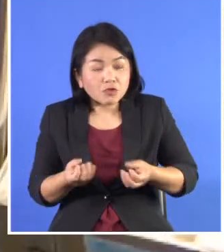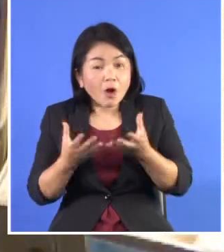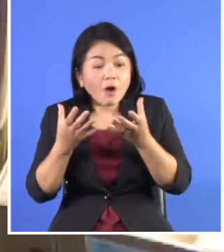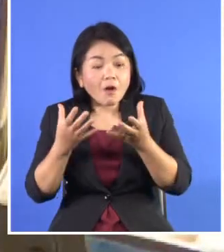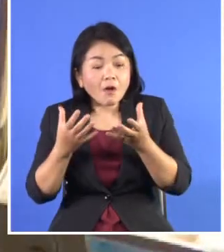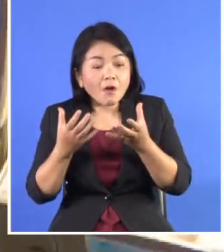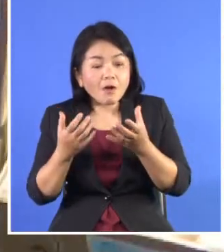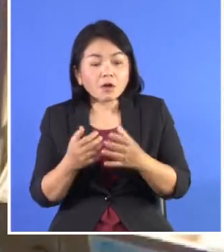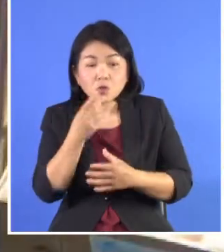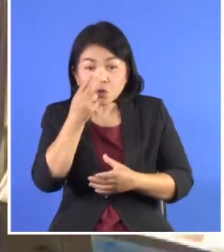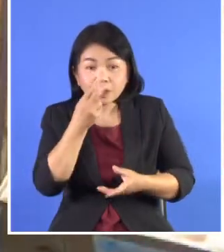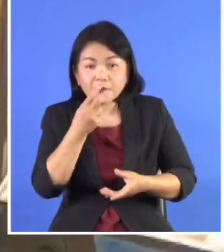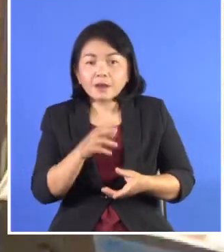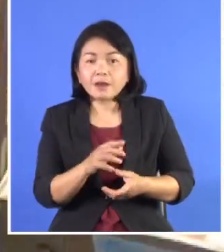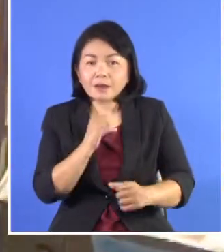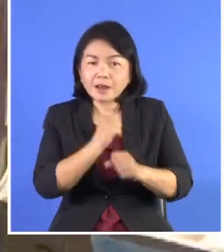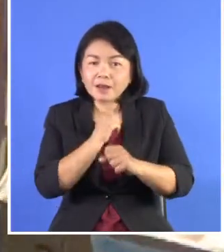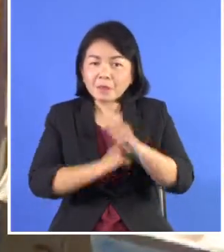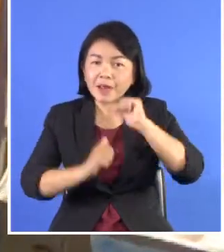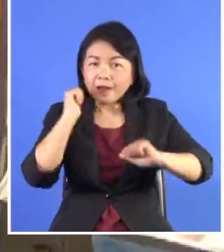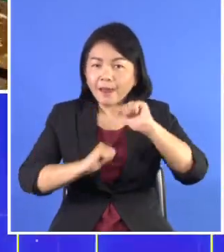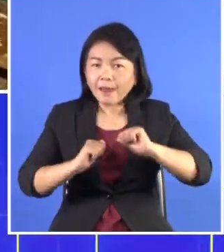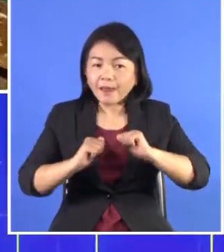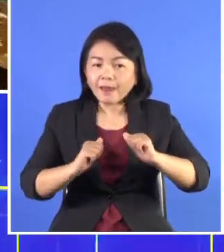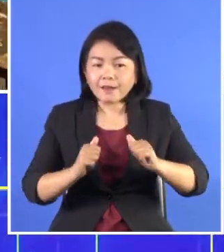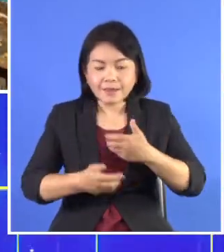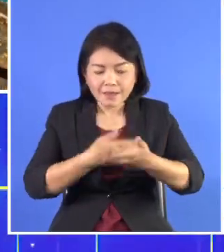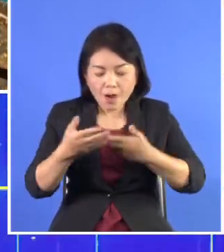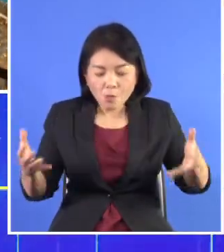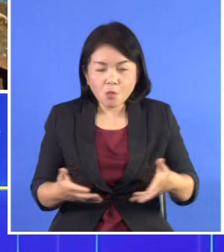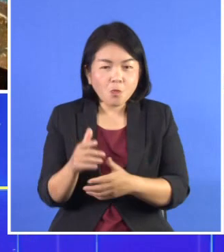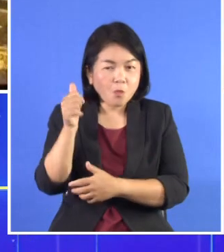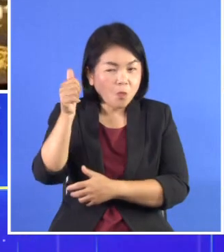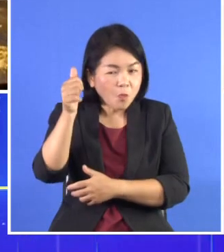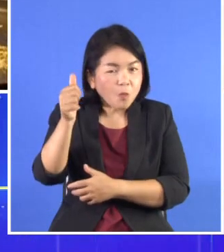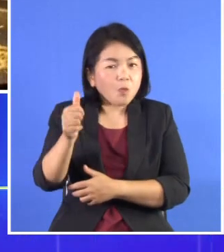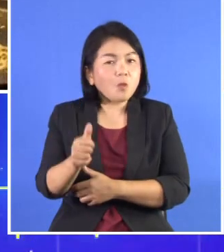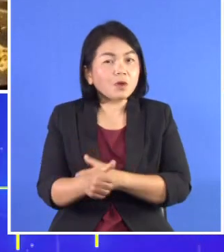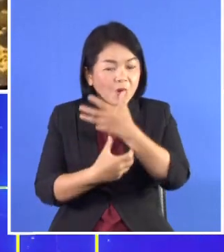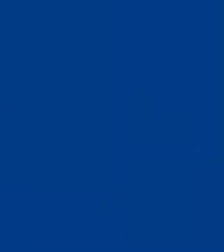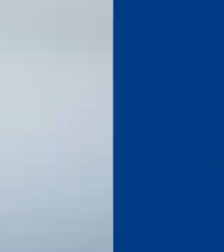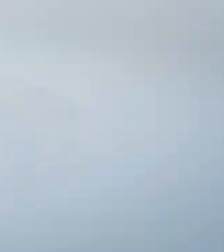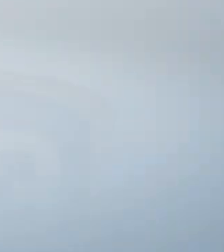เดี๋ยวขอควง จังหวะแม่สุดยอดมันมีเสน่ห์ตรงนี้แหละ